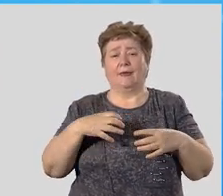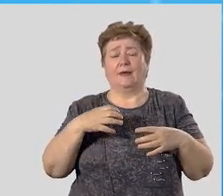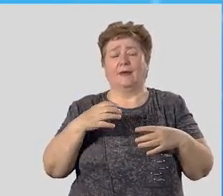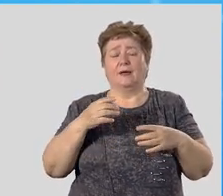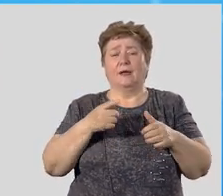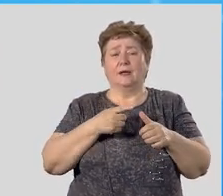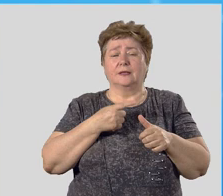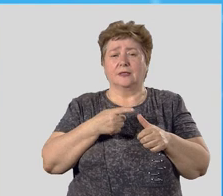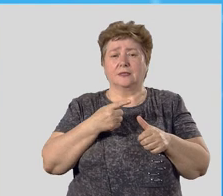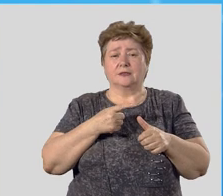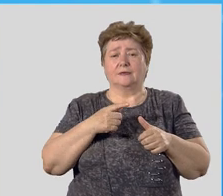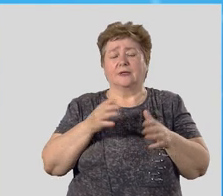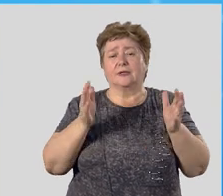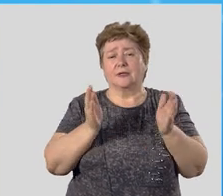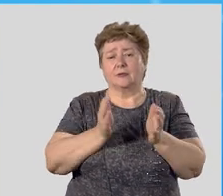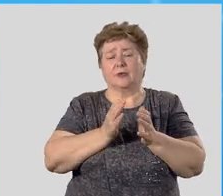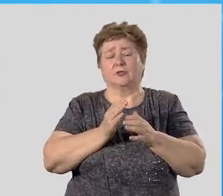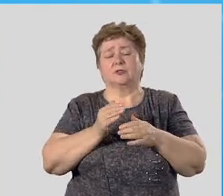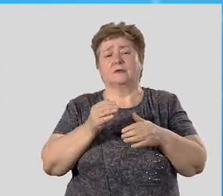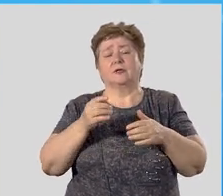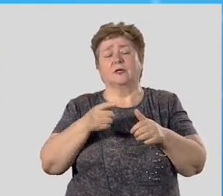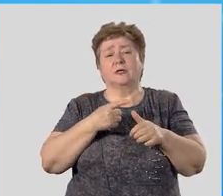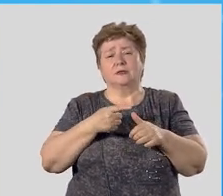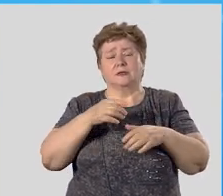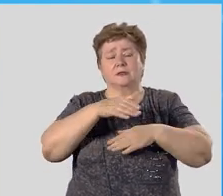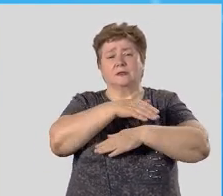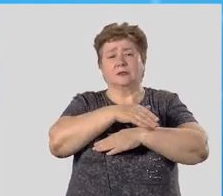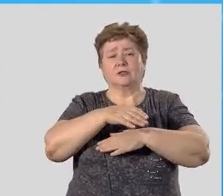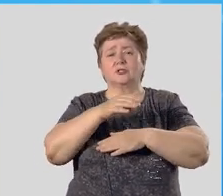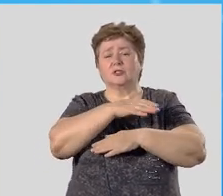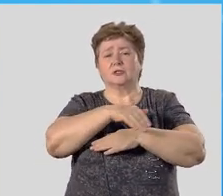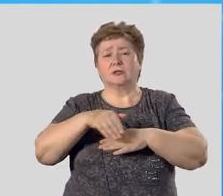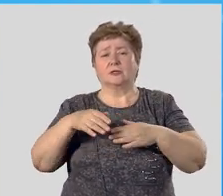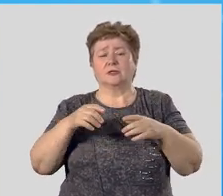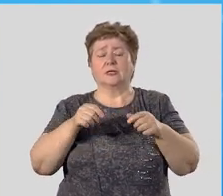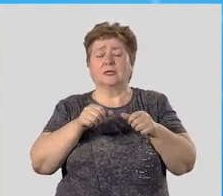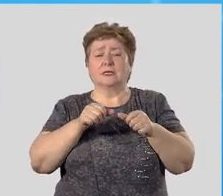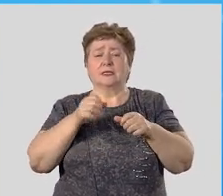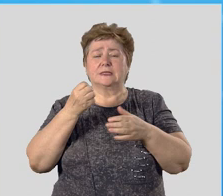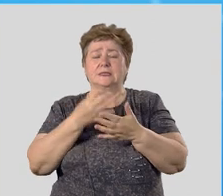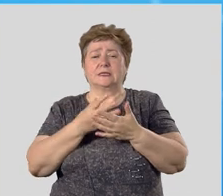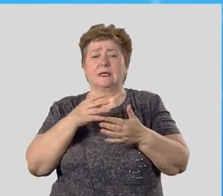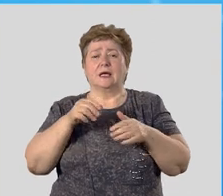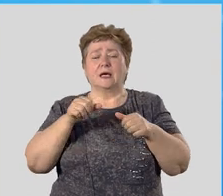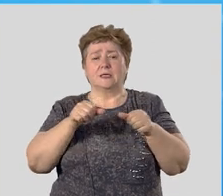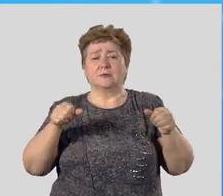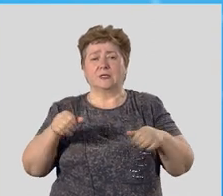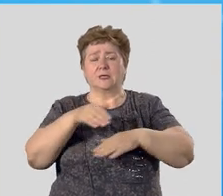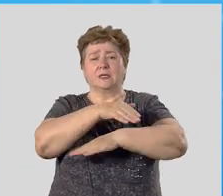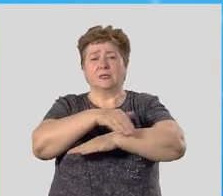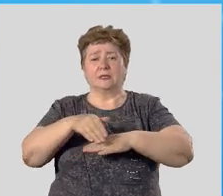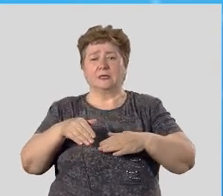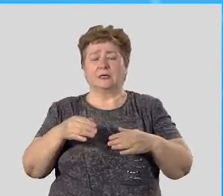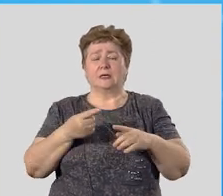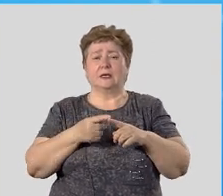значение наименьшего деления шкалы. Цена деления линеек, которыми мы пользуемся в